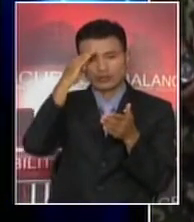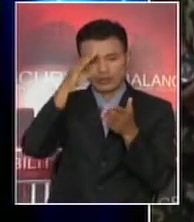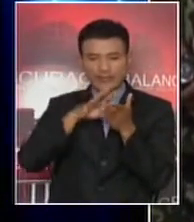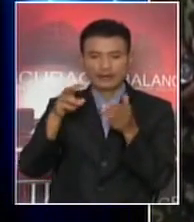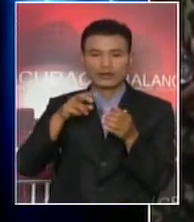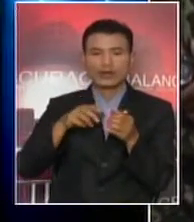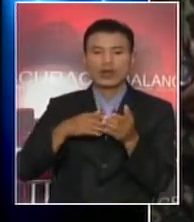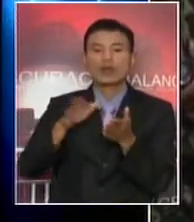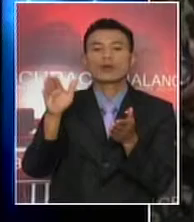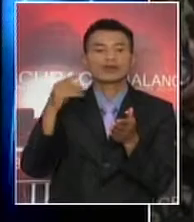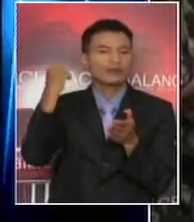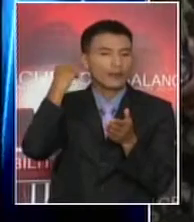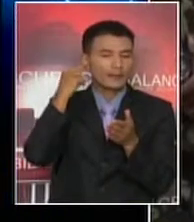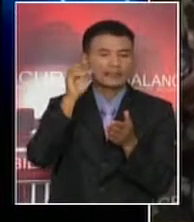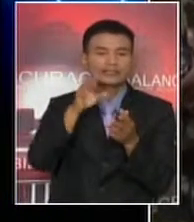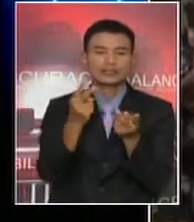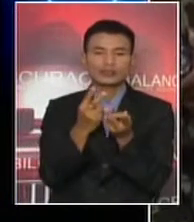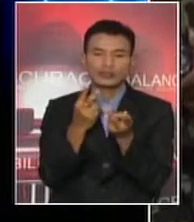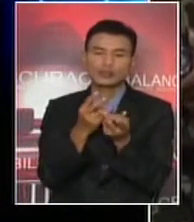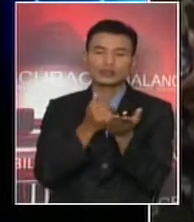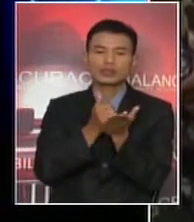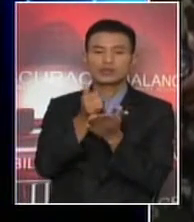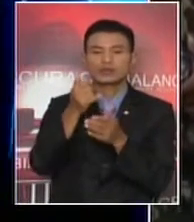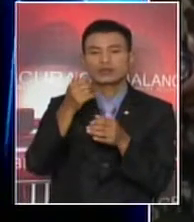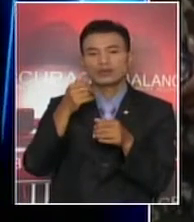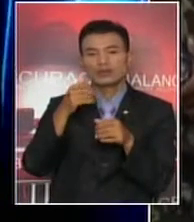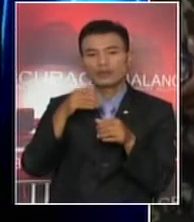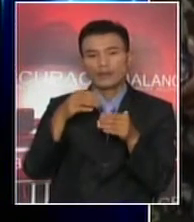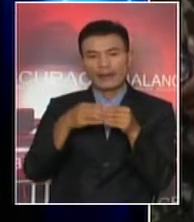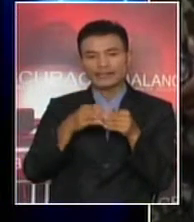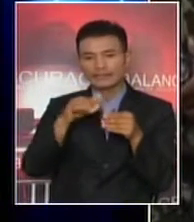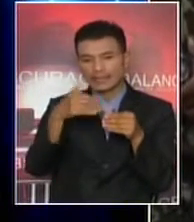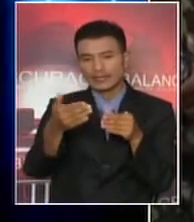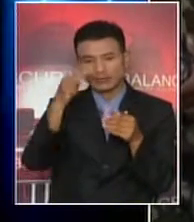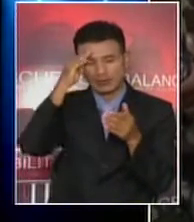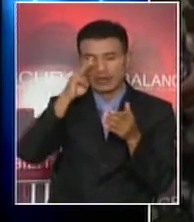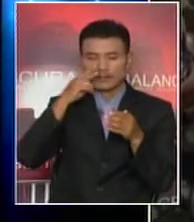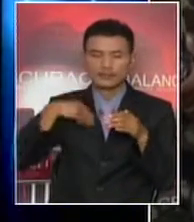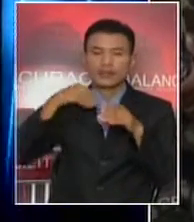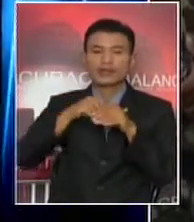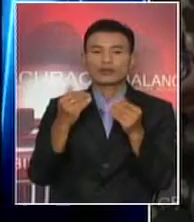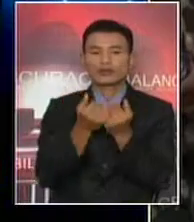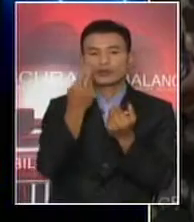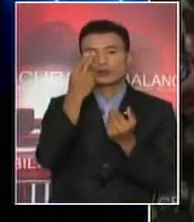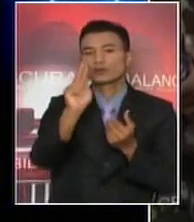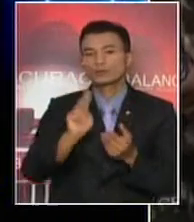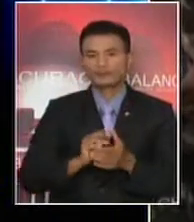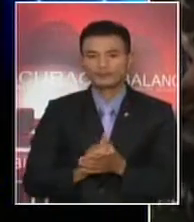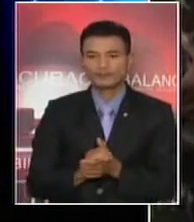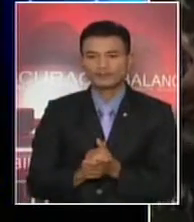दिने उद्देश्यका साथ कमल थापा नेतृत्वको राष्ट्रिय प्रजातन्त्र पार्टीलाई सरकारमा सहभागी गराउनु भएको थियो।